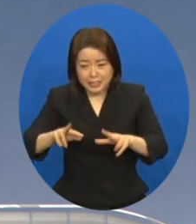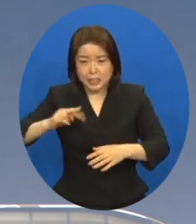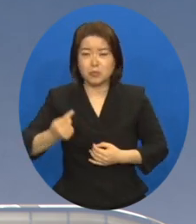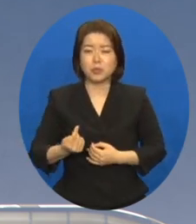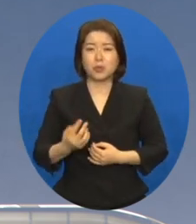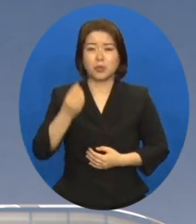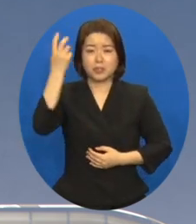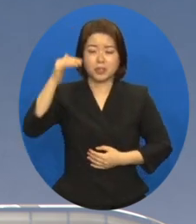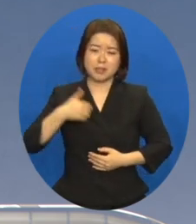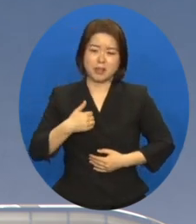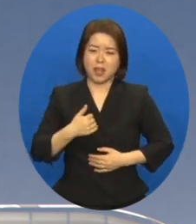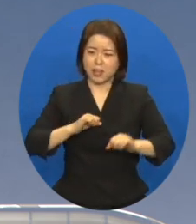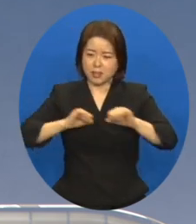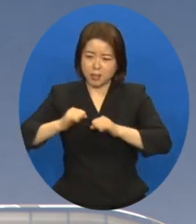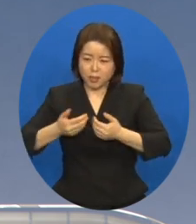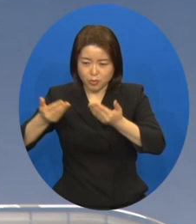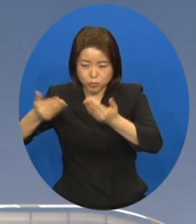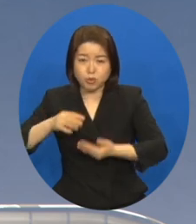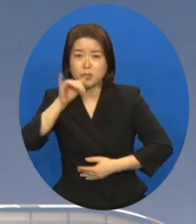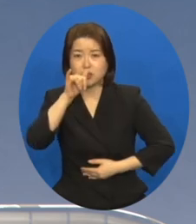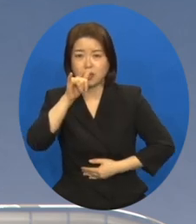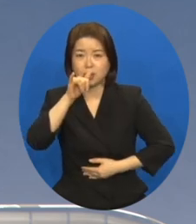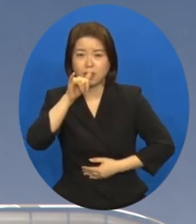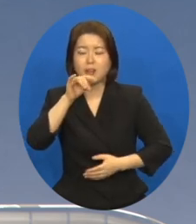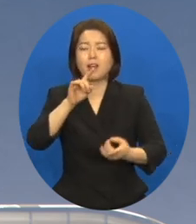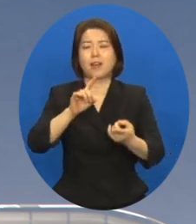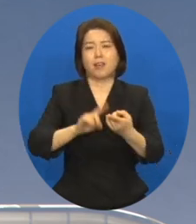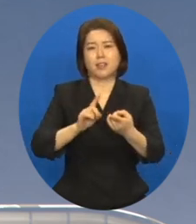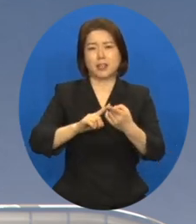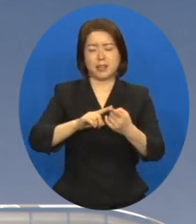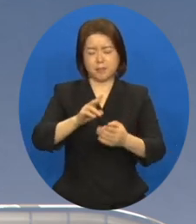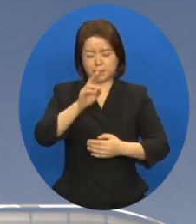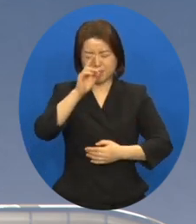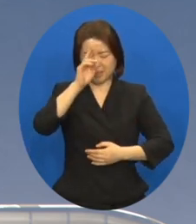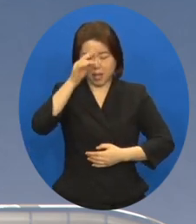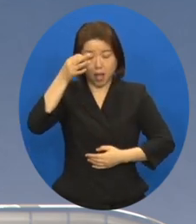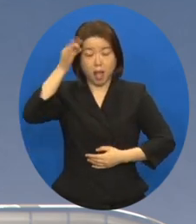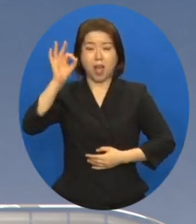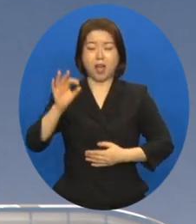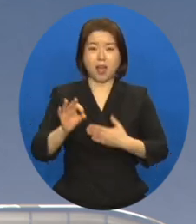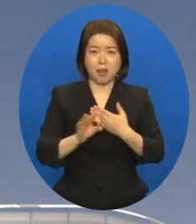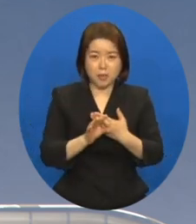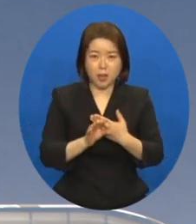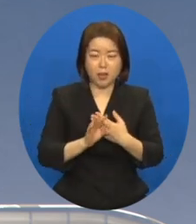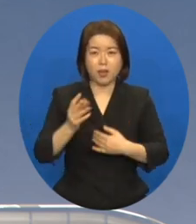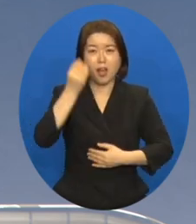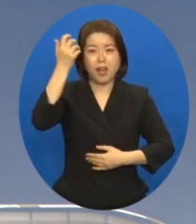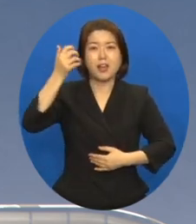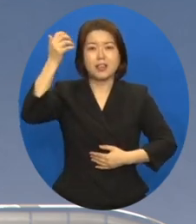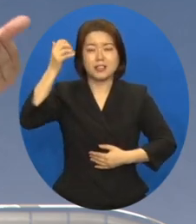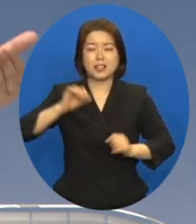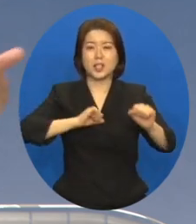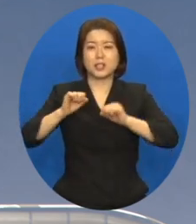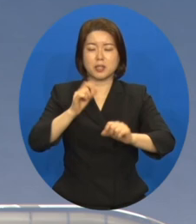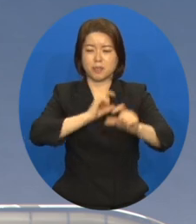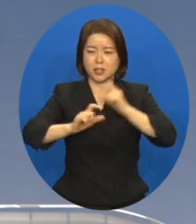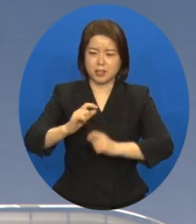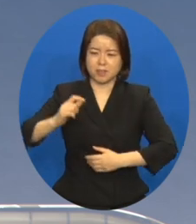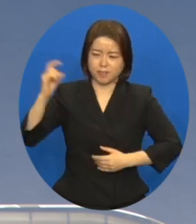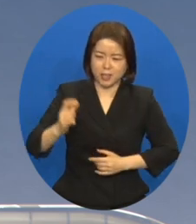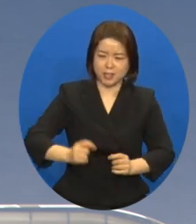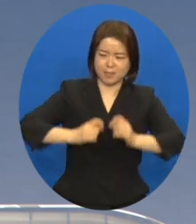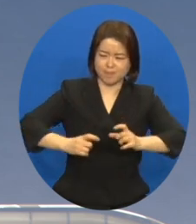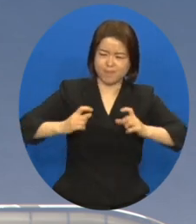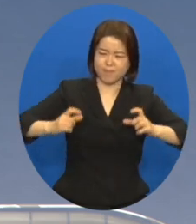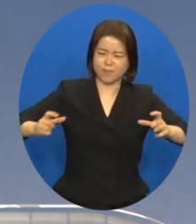성령님이 내게 역사하시네. 그 점을 여러분이 딱 깨닫는 순간에 성령의 역사는 점점 더 강하게 일어나게